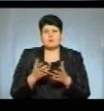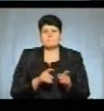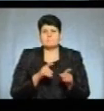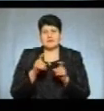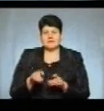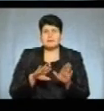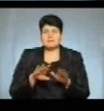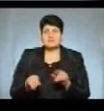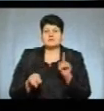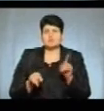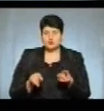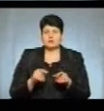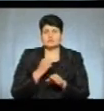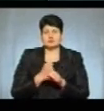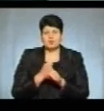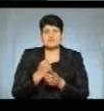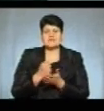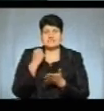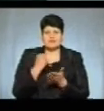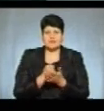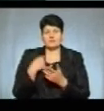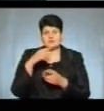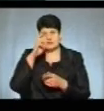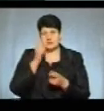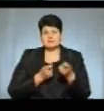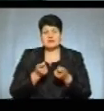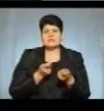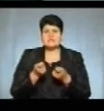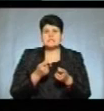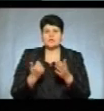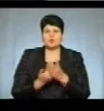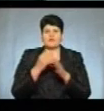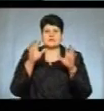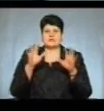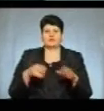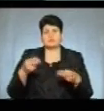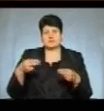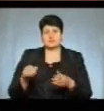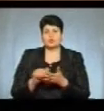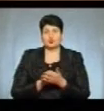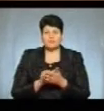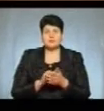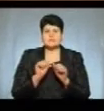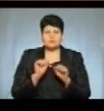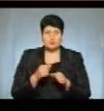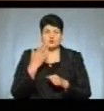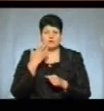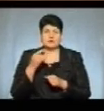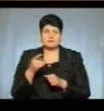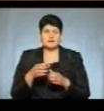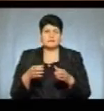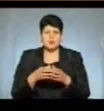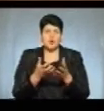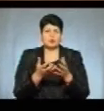перейде після того, як виготовить і затвердить в обласній адміністрації новий статут. Підписати цей документ владика Нестор зможе, коли Тернопільська